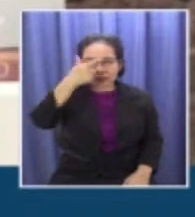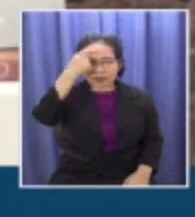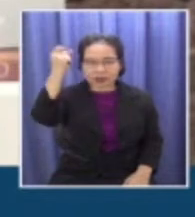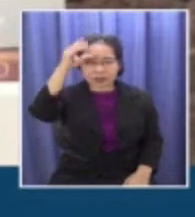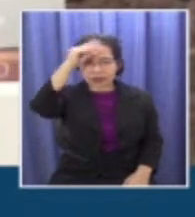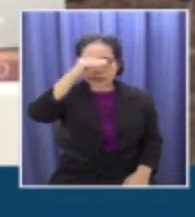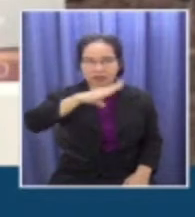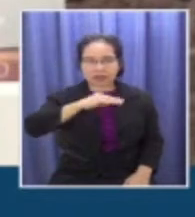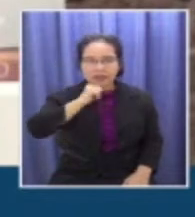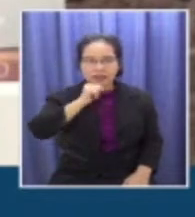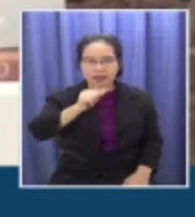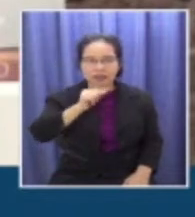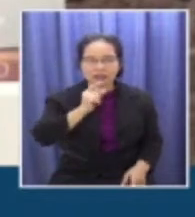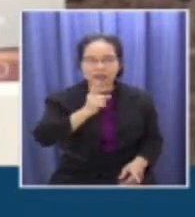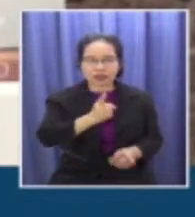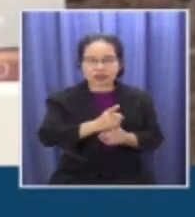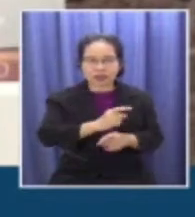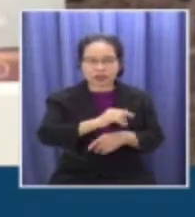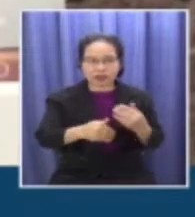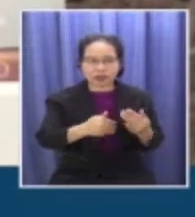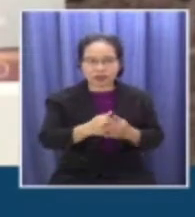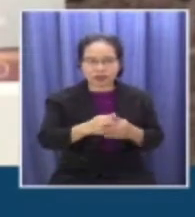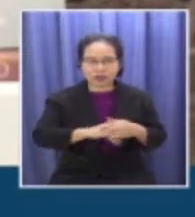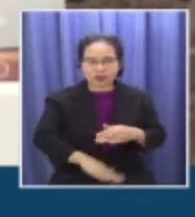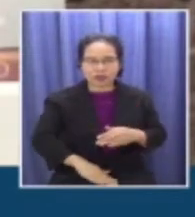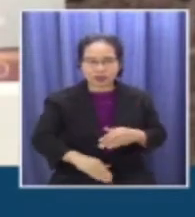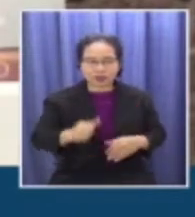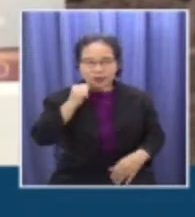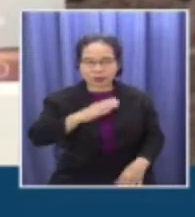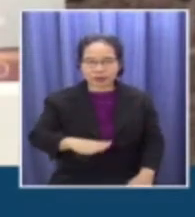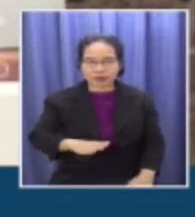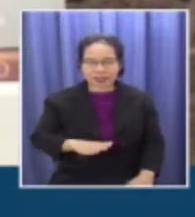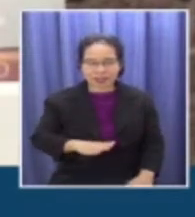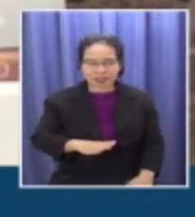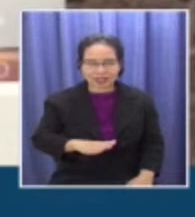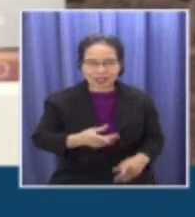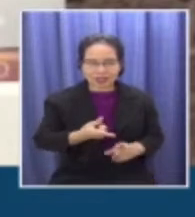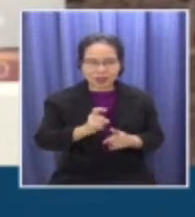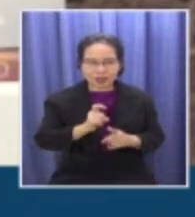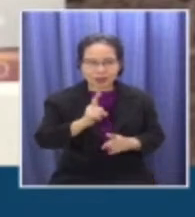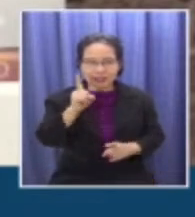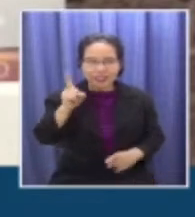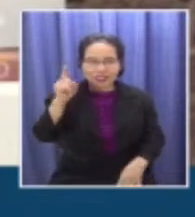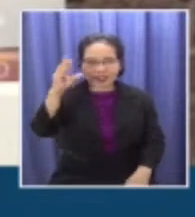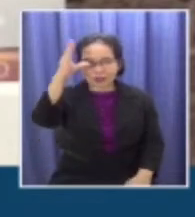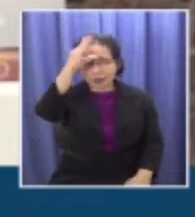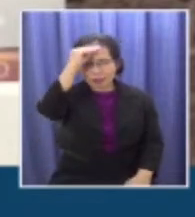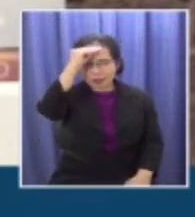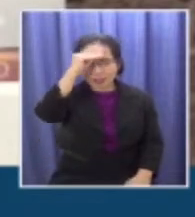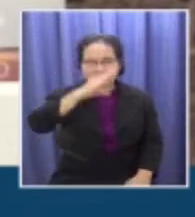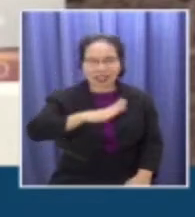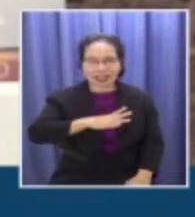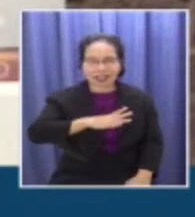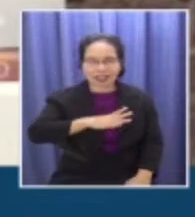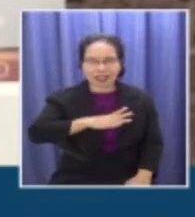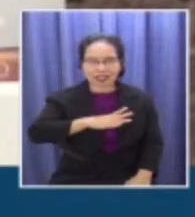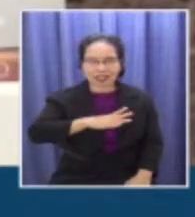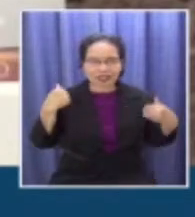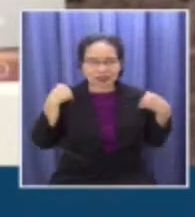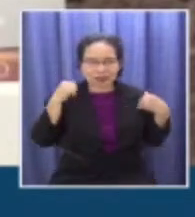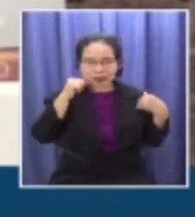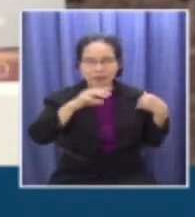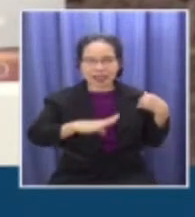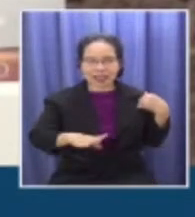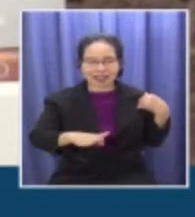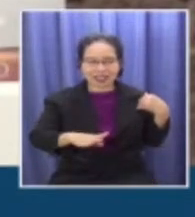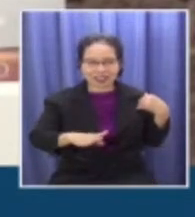ɛwɔ Twerɛ Kronkron no mu na sɛ ɛba ɛnam a ɛhɔnom na wobɛtumi yɛhunu baabi a onipa bi